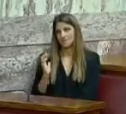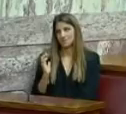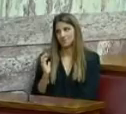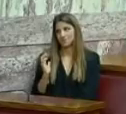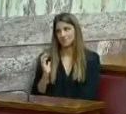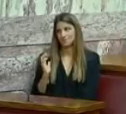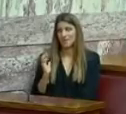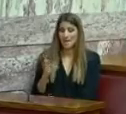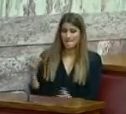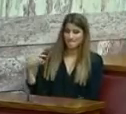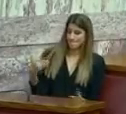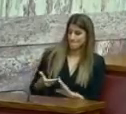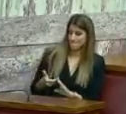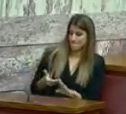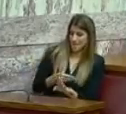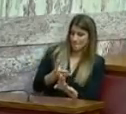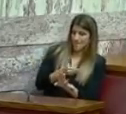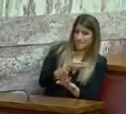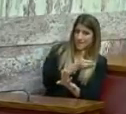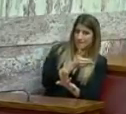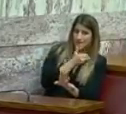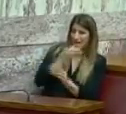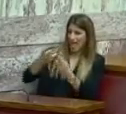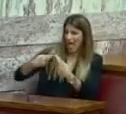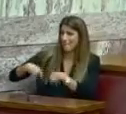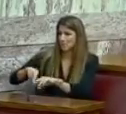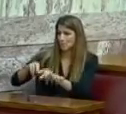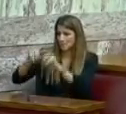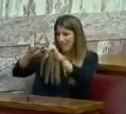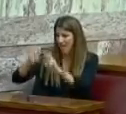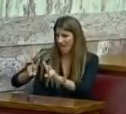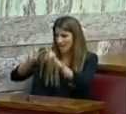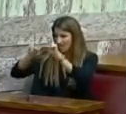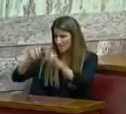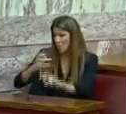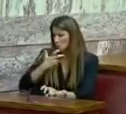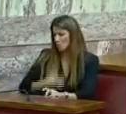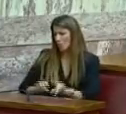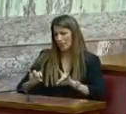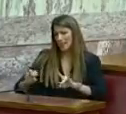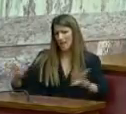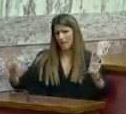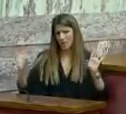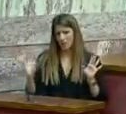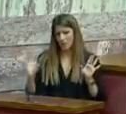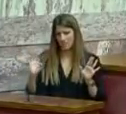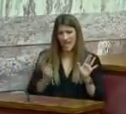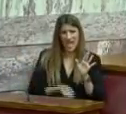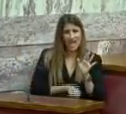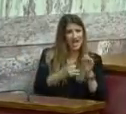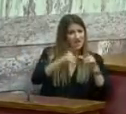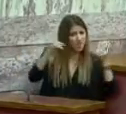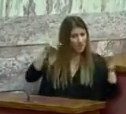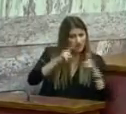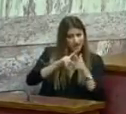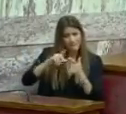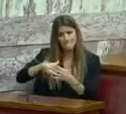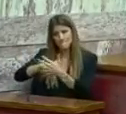έγιναν. Πολιτικές σκοπιμότητες, ένθεν και ένθεν, διαρροές των